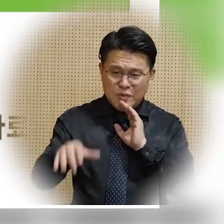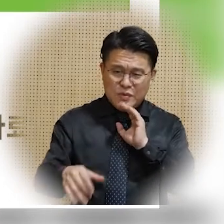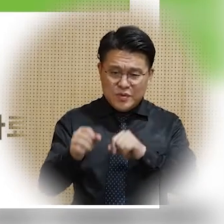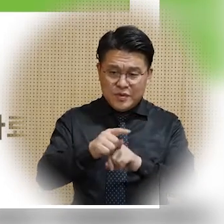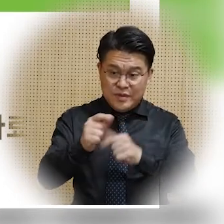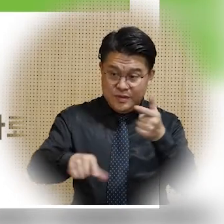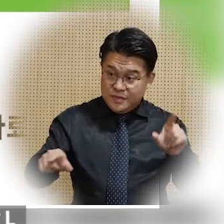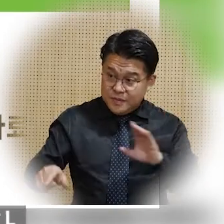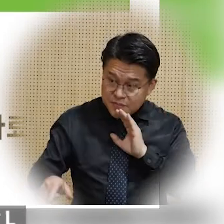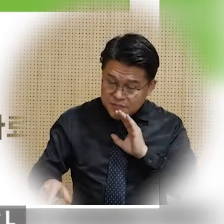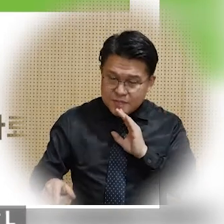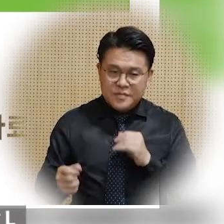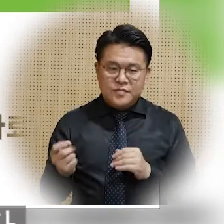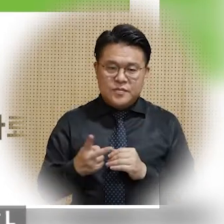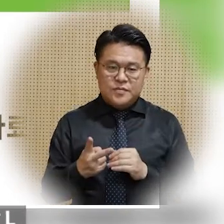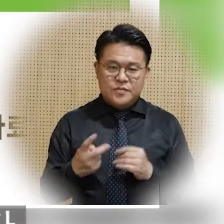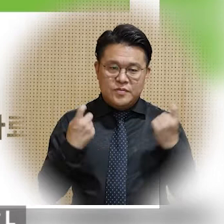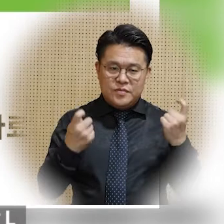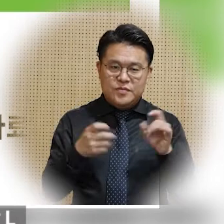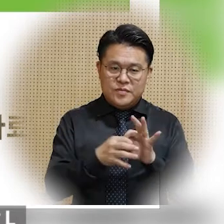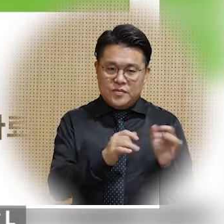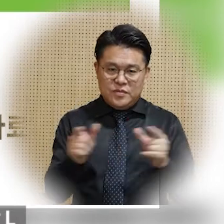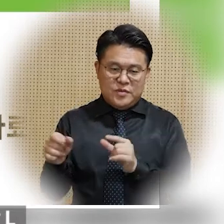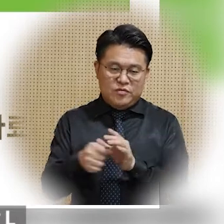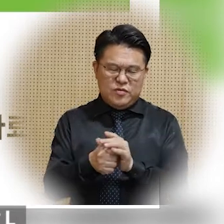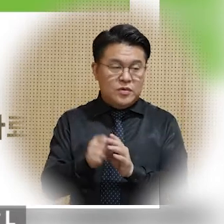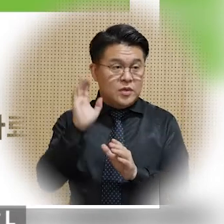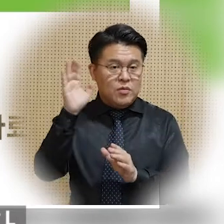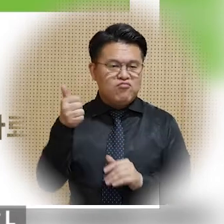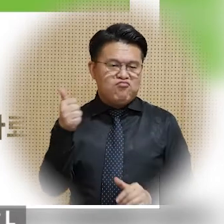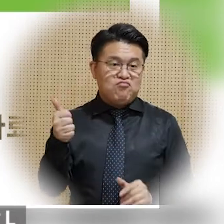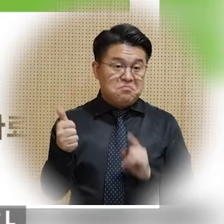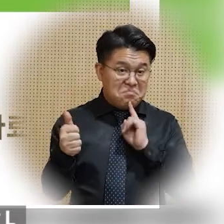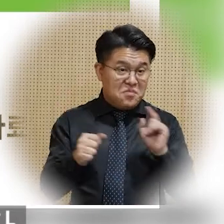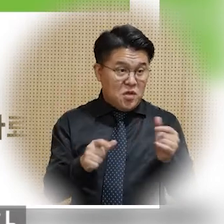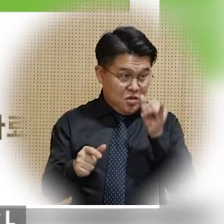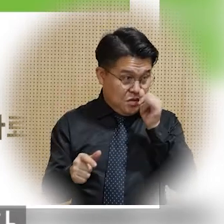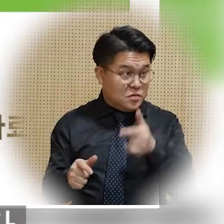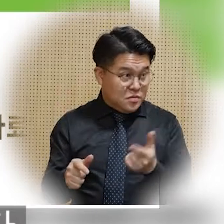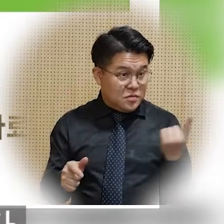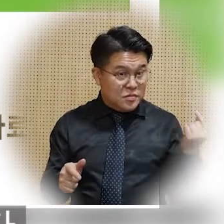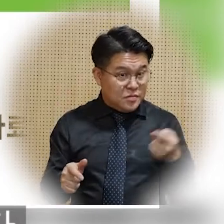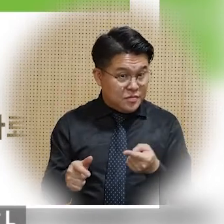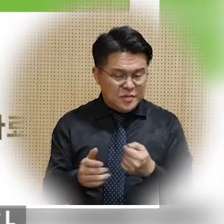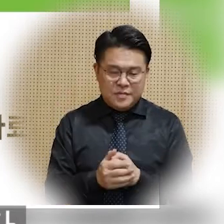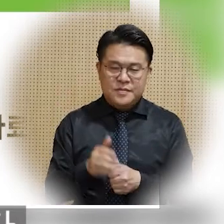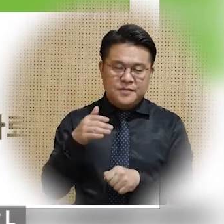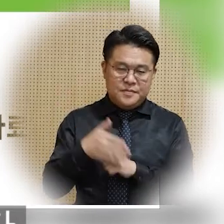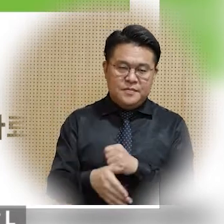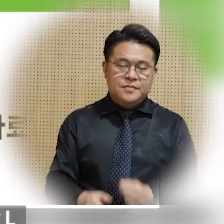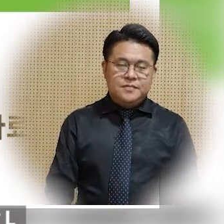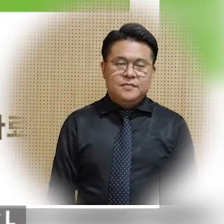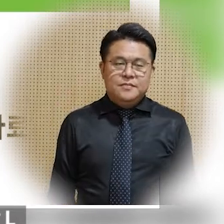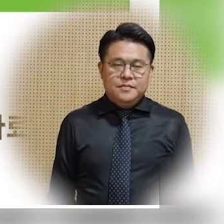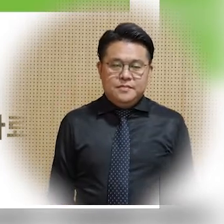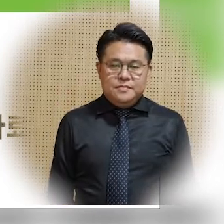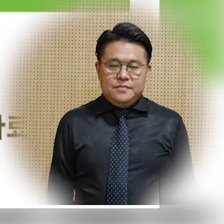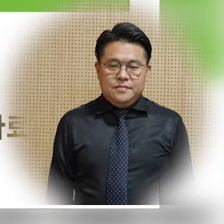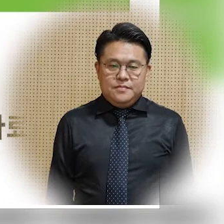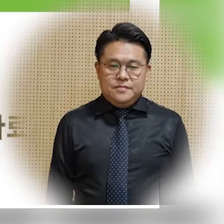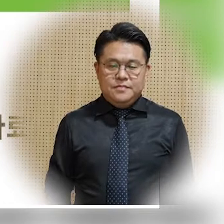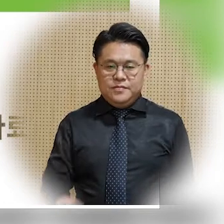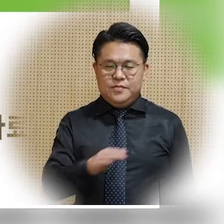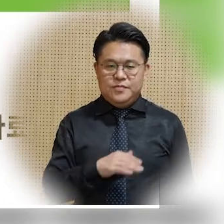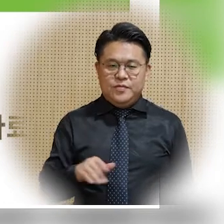특색이 있잖아요. 뭐 아니면 어떤 관광업이 되게 뭐 우리 도시는 유망하다. 뭐 이런 것들이 있는 것처럼,